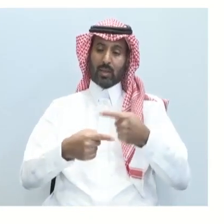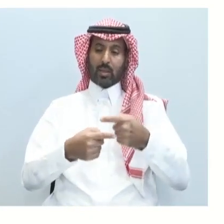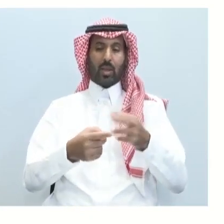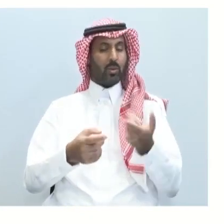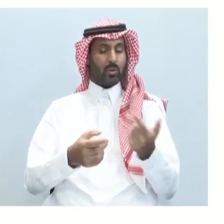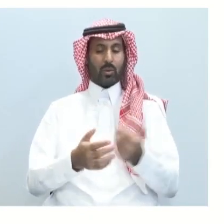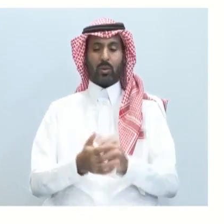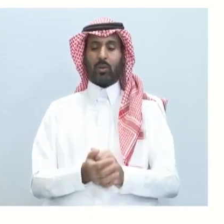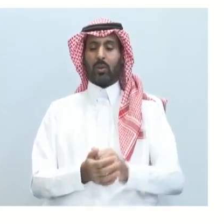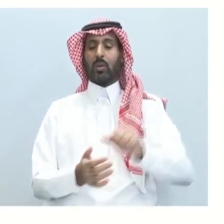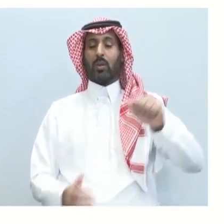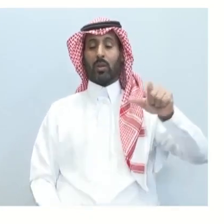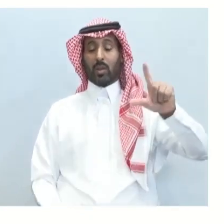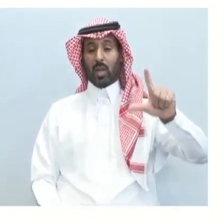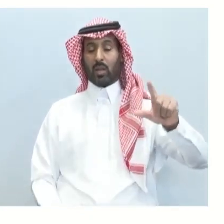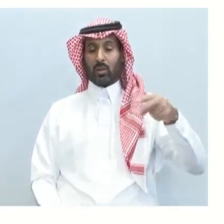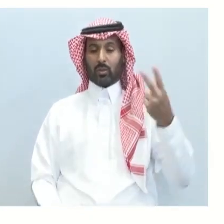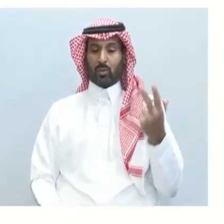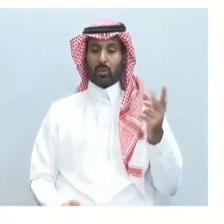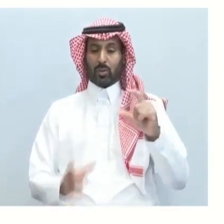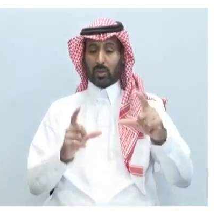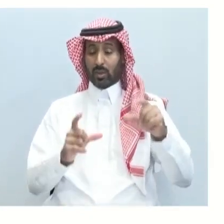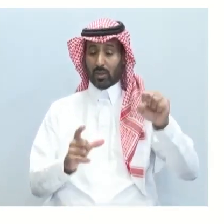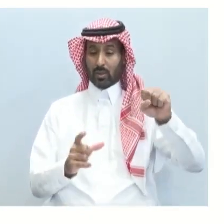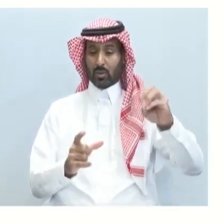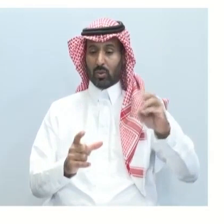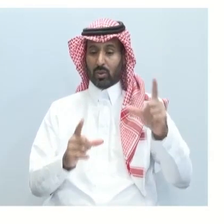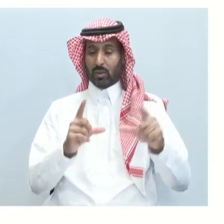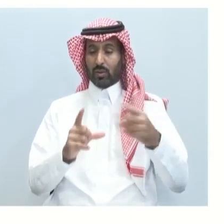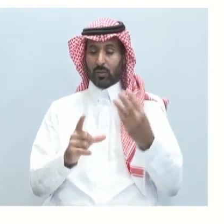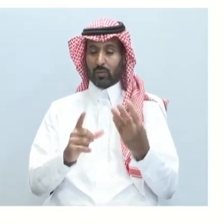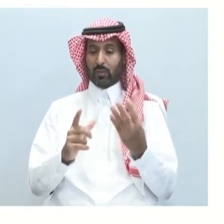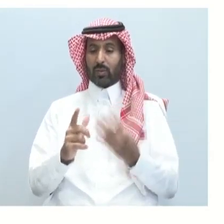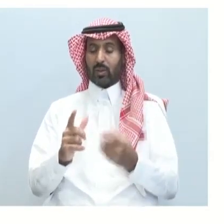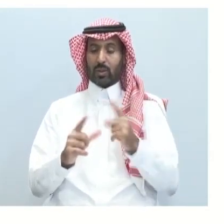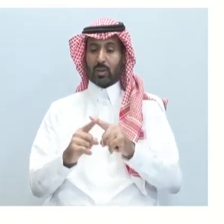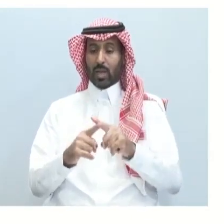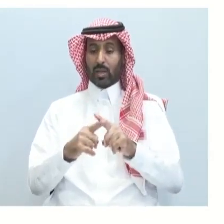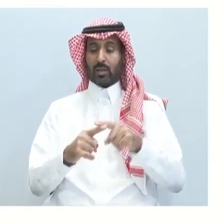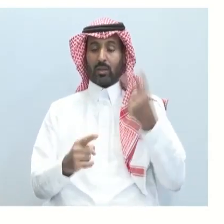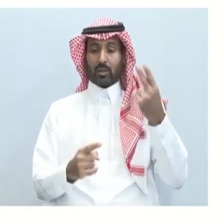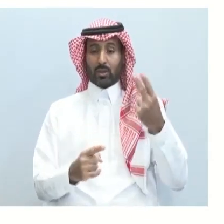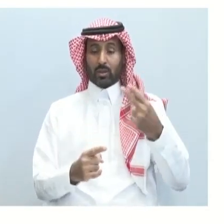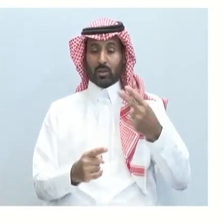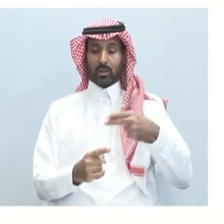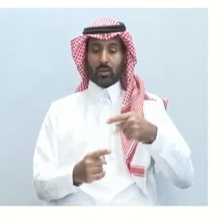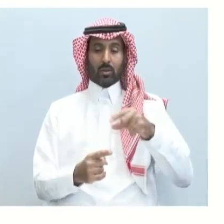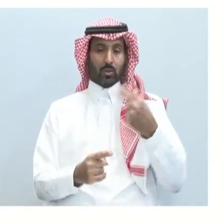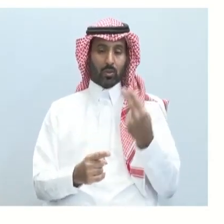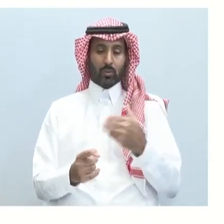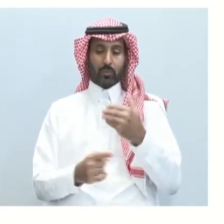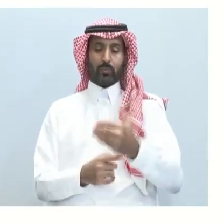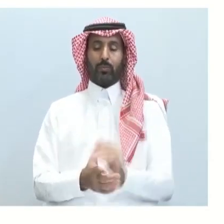اس او 4 الكل 3 زائدا اتش 2 زائدا اتش وهذي من الاشياء التي تميز